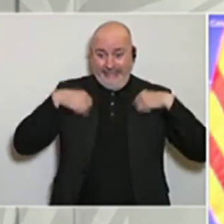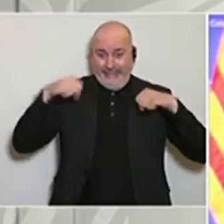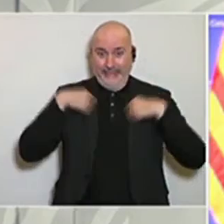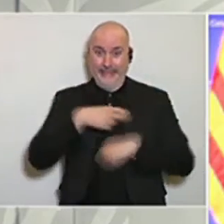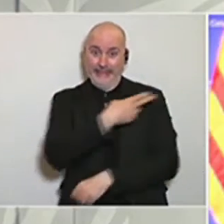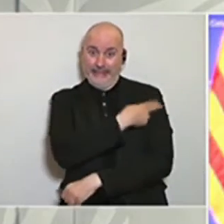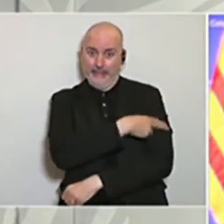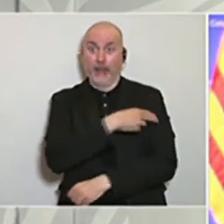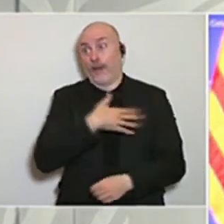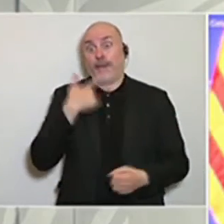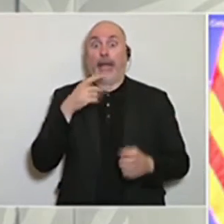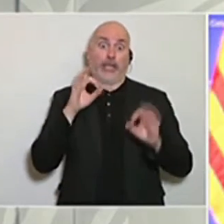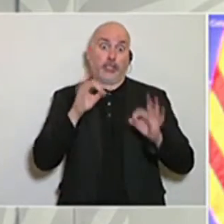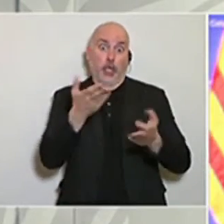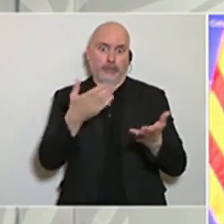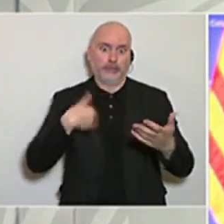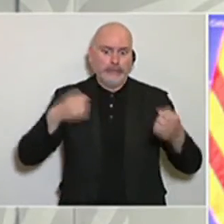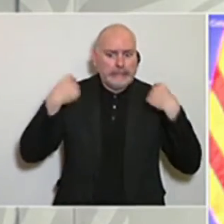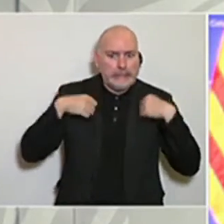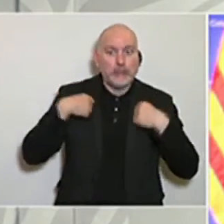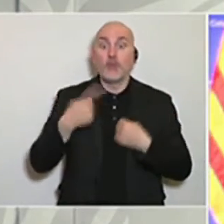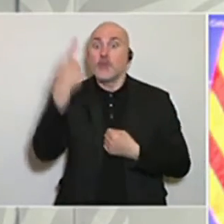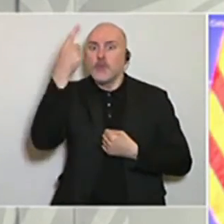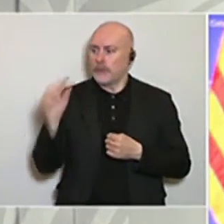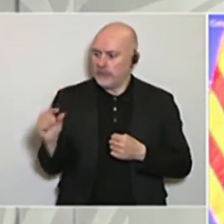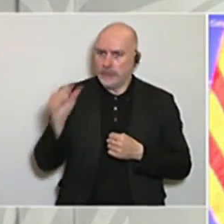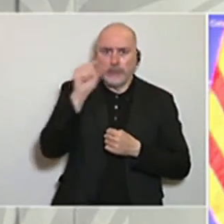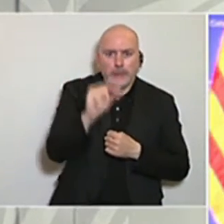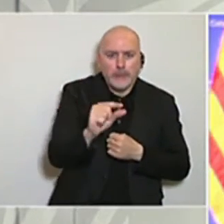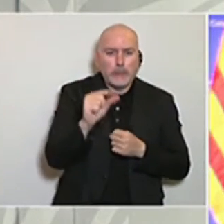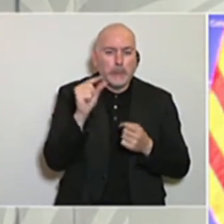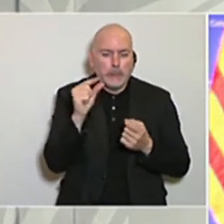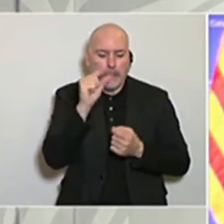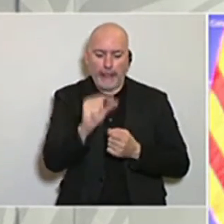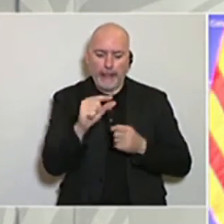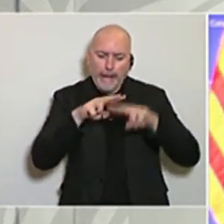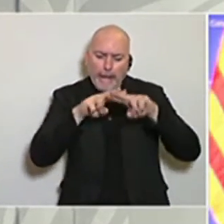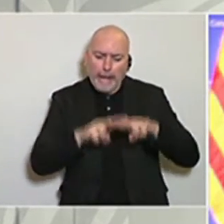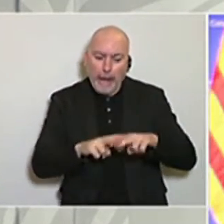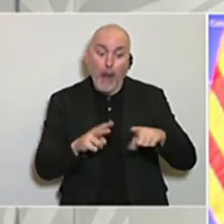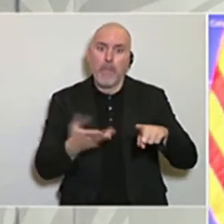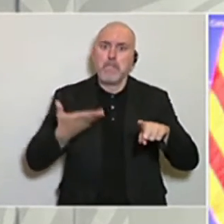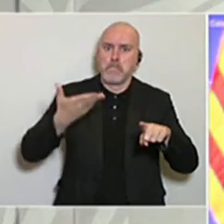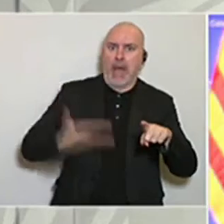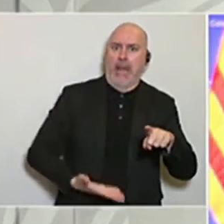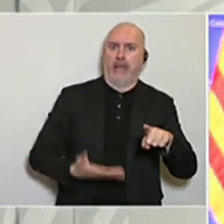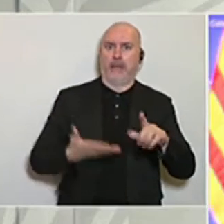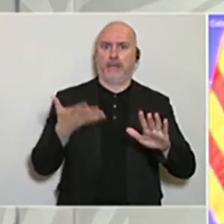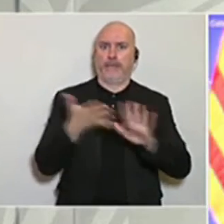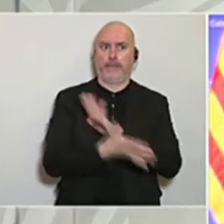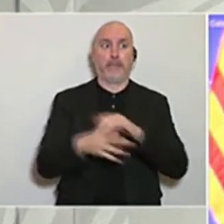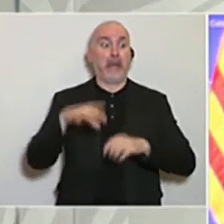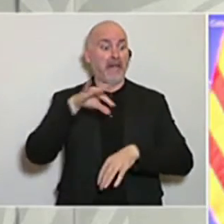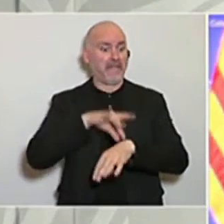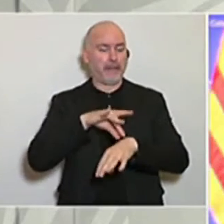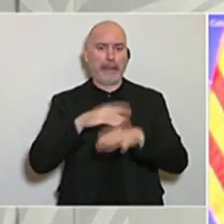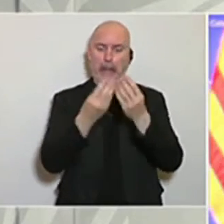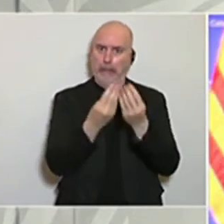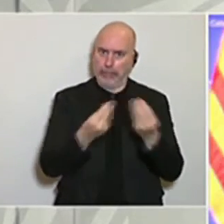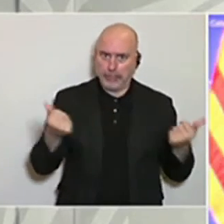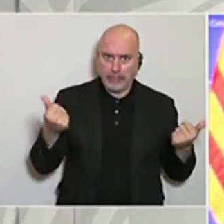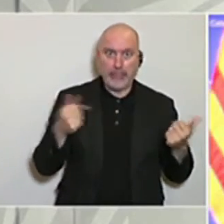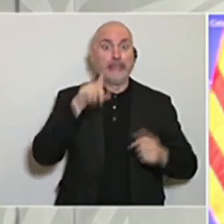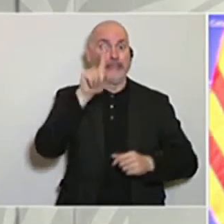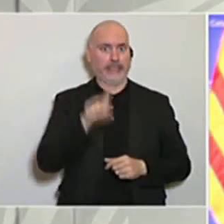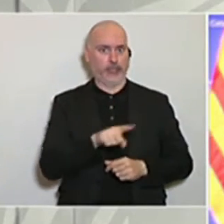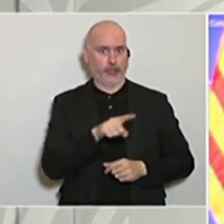això, assajar doncs, si un principi actiu, si una molècula doncs, és efectiva o no és efectiva per tractar una patologia, una enfermedad, etc. No?